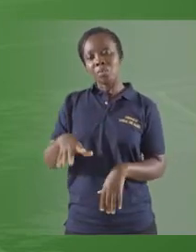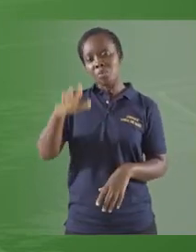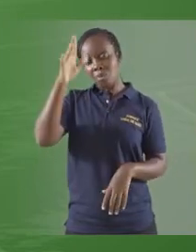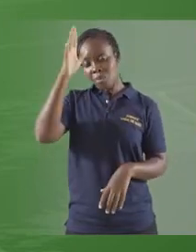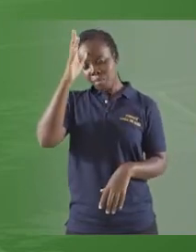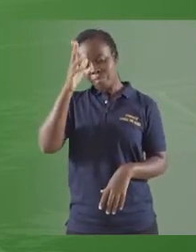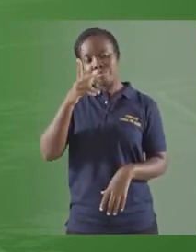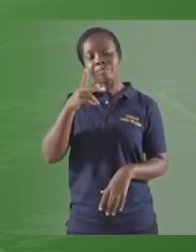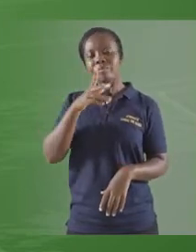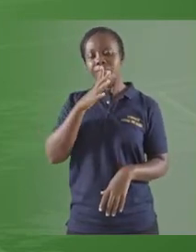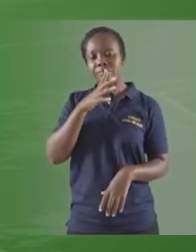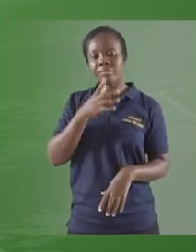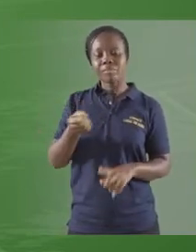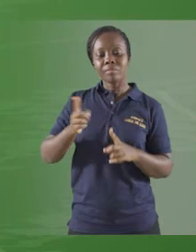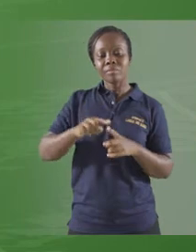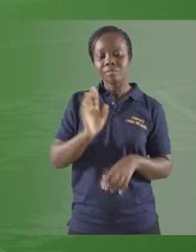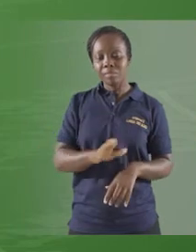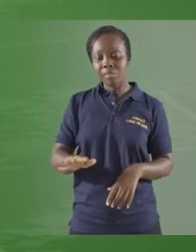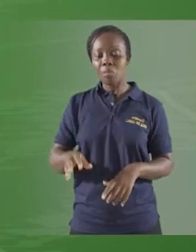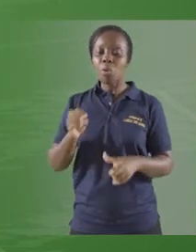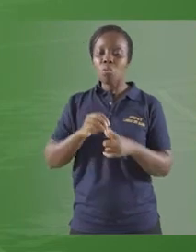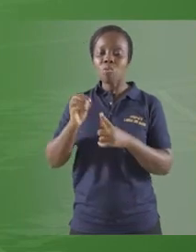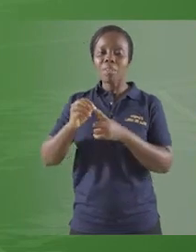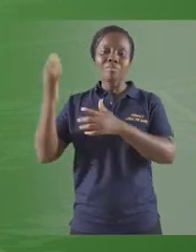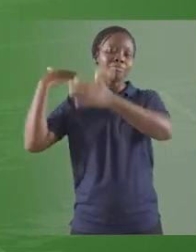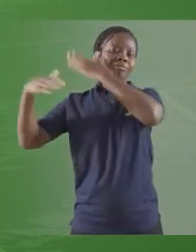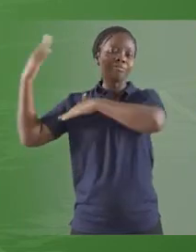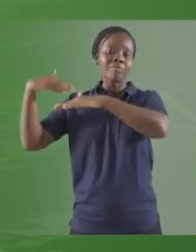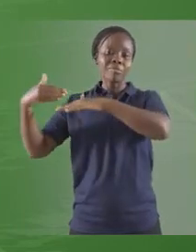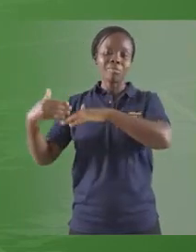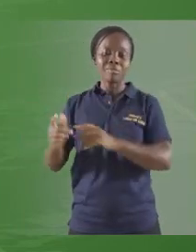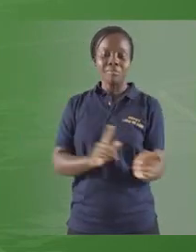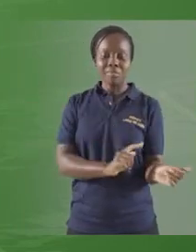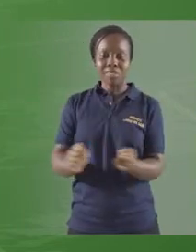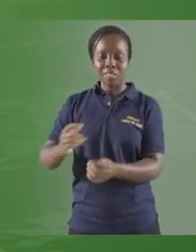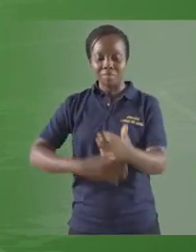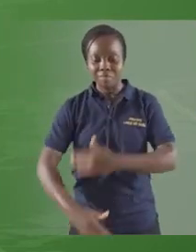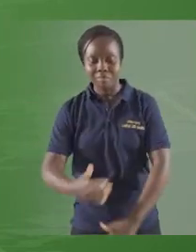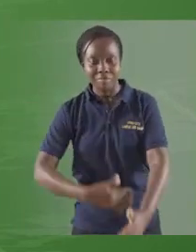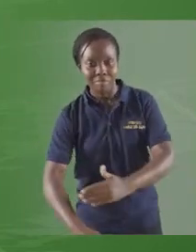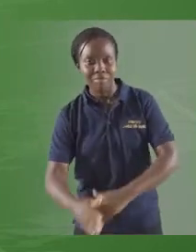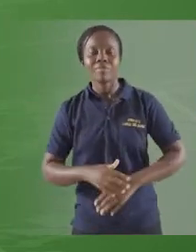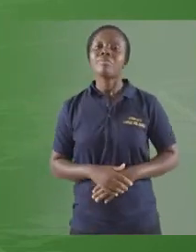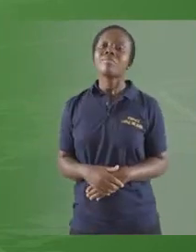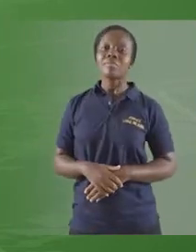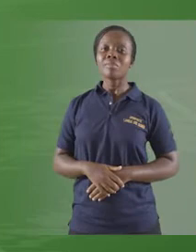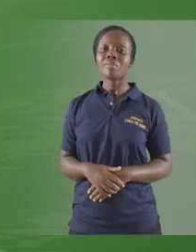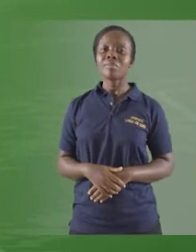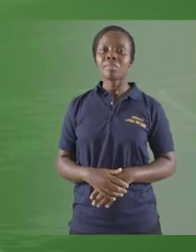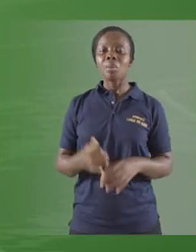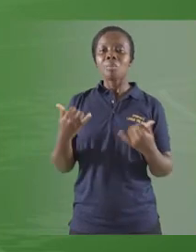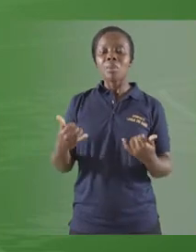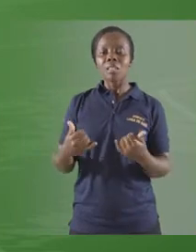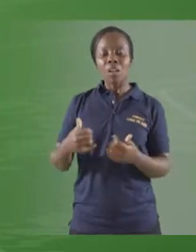enfants ou des ascendants aux descendants. À partir donc du constat, quel